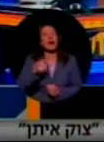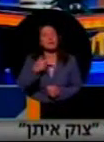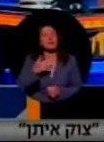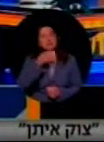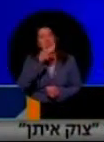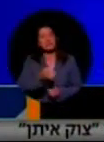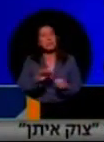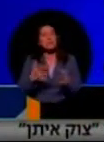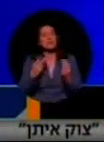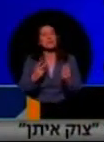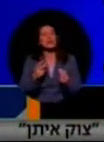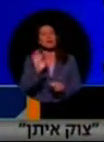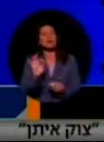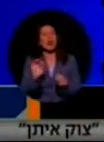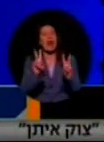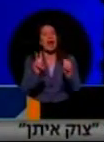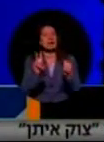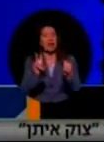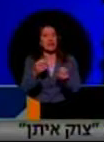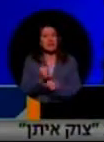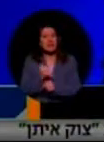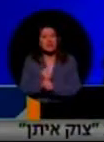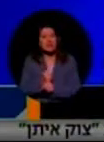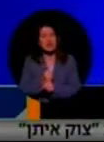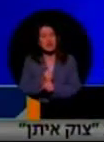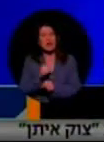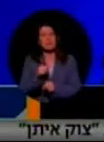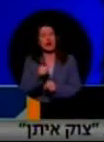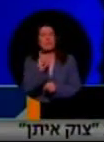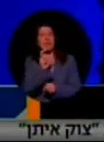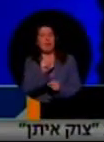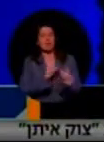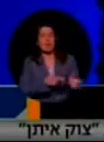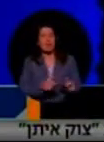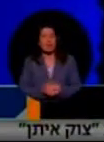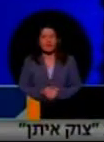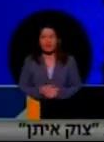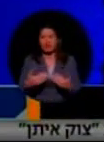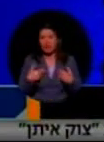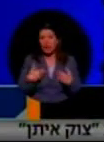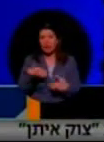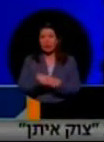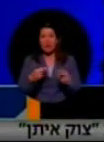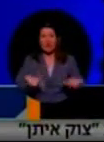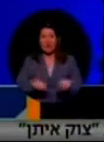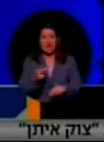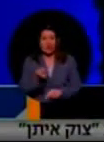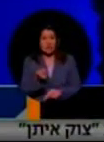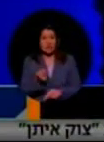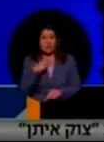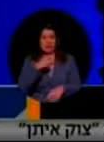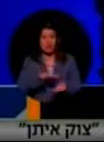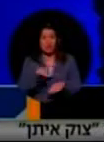המשמעות של הגדרת המבצע כמלחמה. תראה, אני נמצא בוועדת כספים ואנחנו דנים בנושאים האלה. אני גם קצת